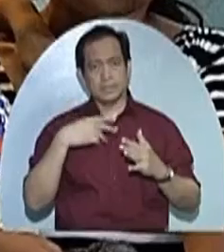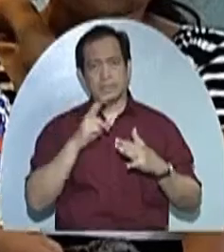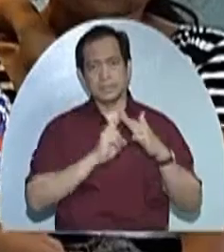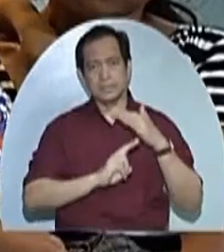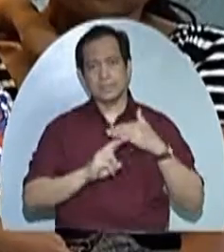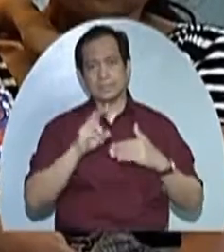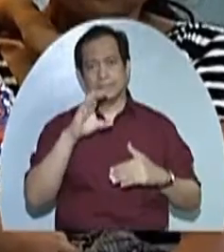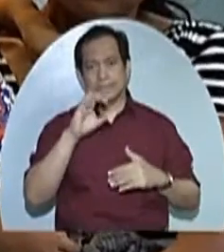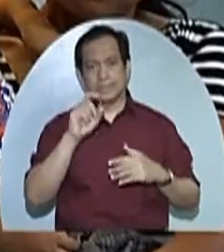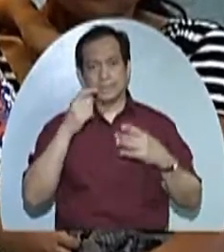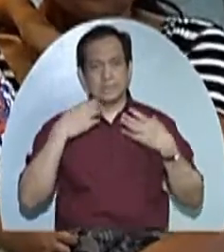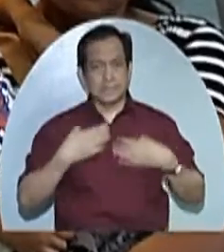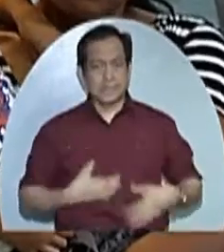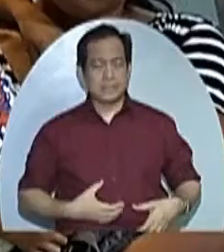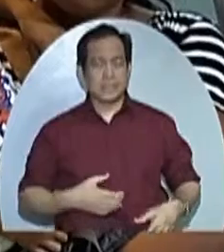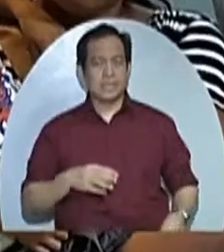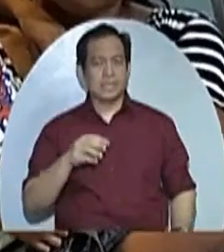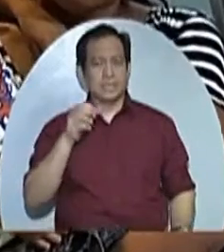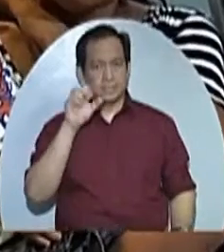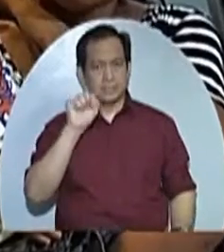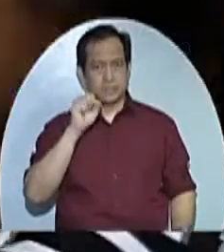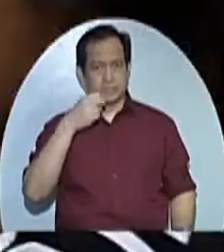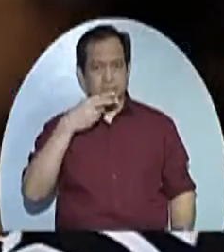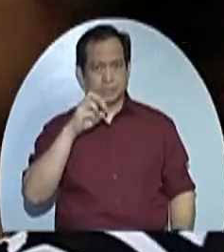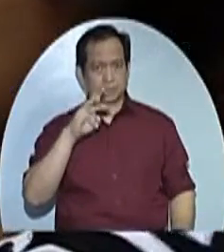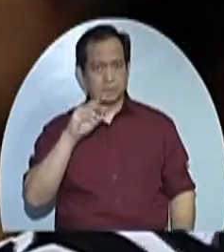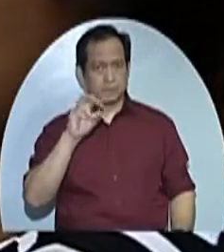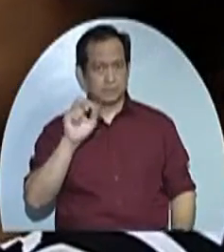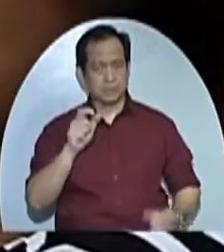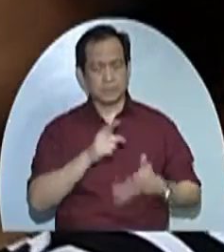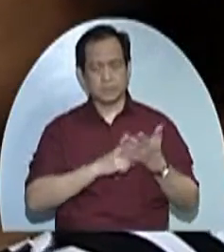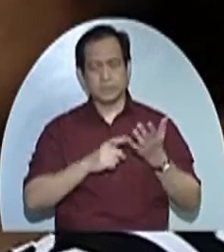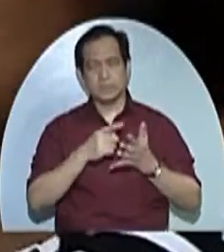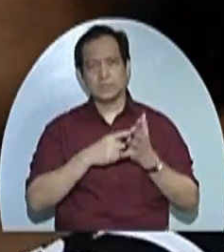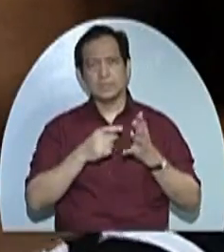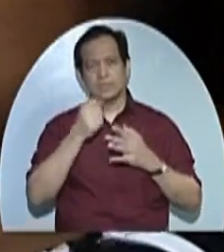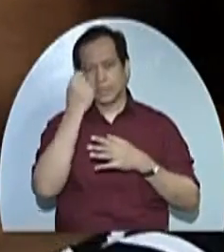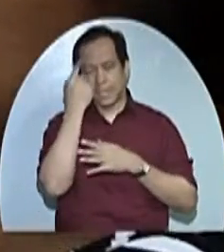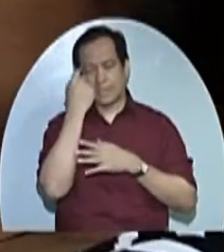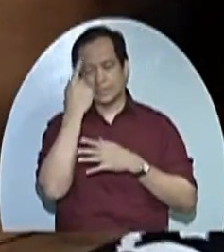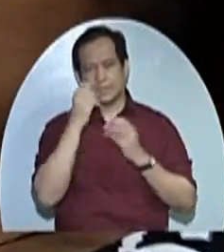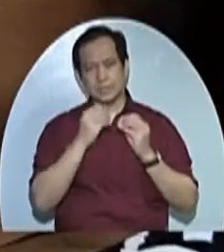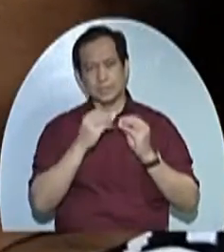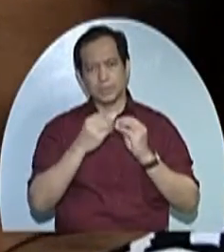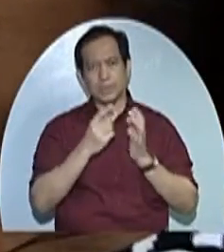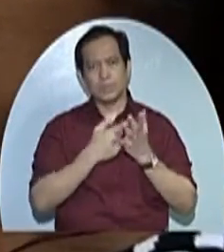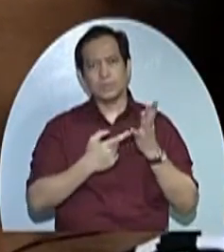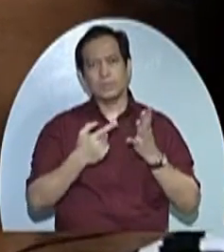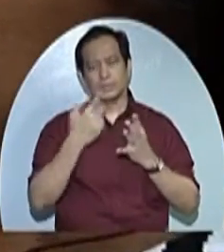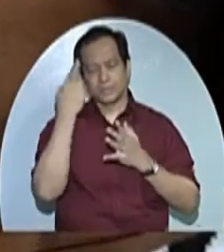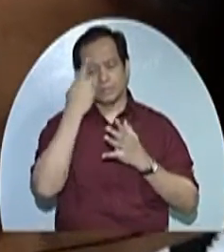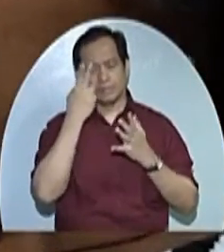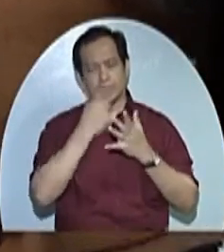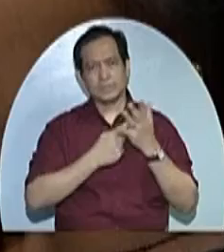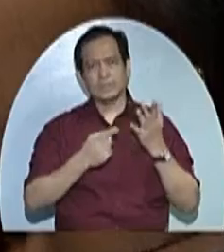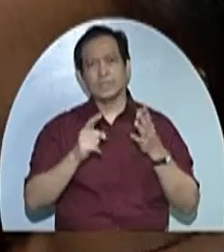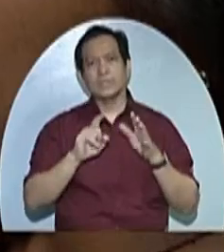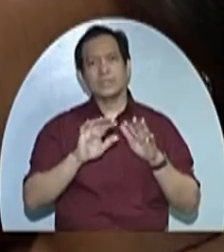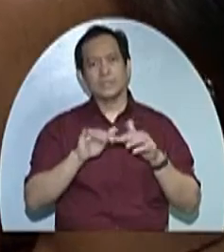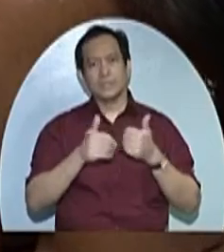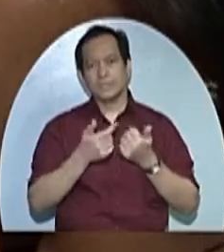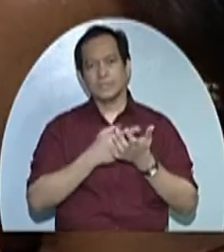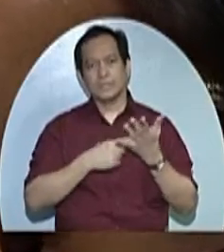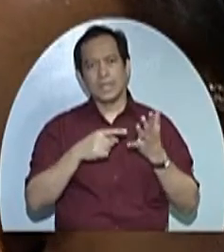kinakailangang isailalim sa CT scan si Sherwin. Ito ay para mas lalong maunawaan at malaman ang tunay na dahilan